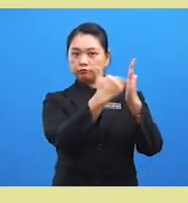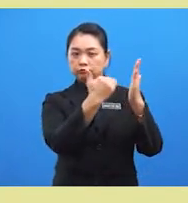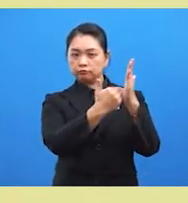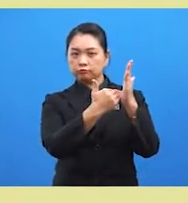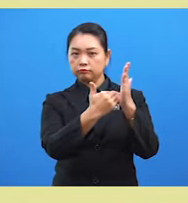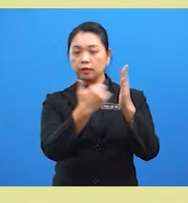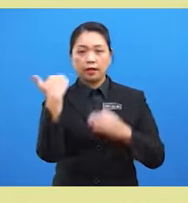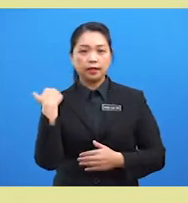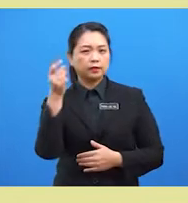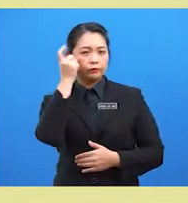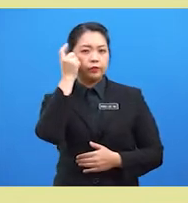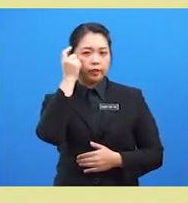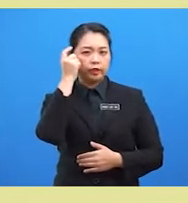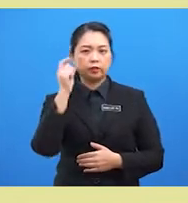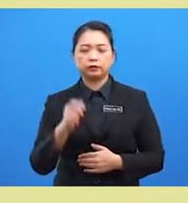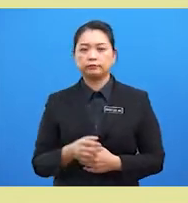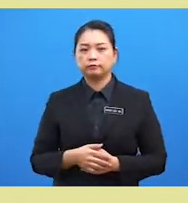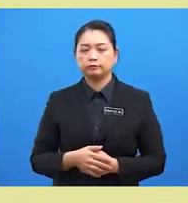mempunyai pemikirannya.